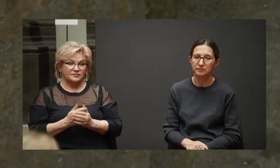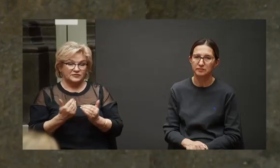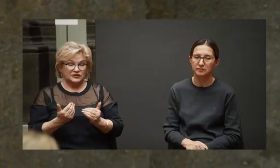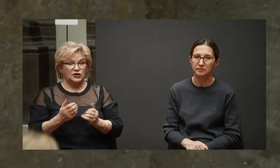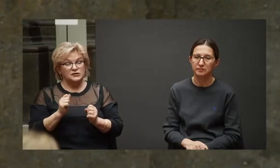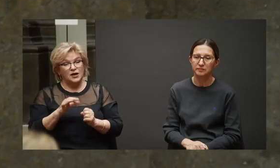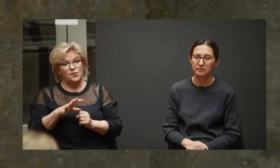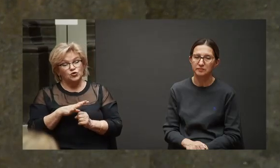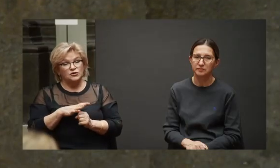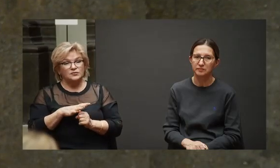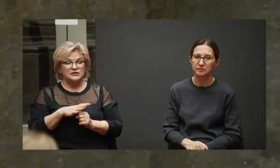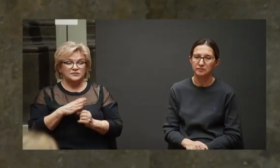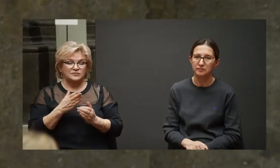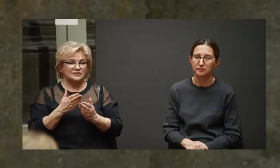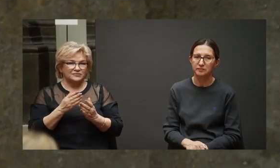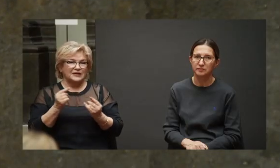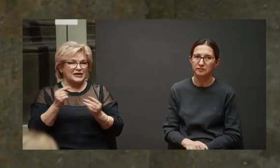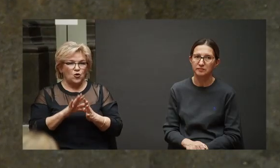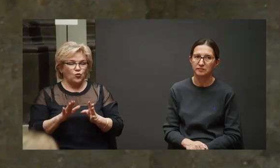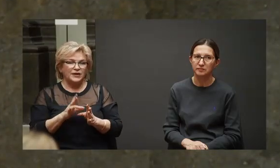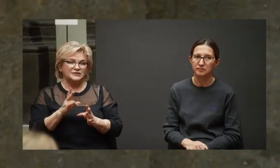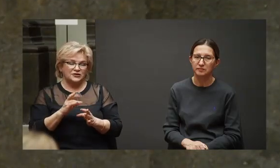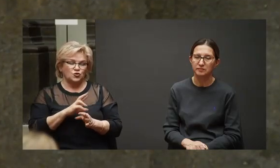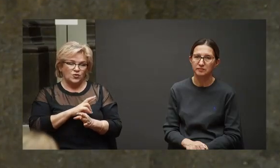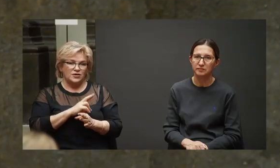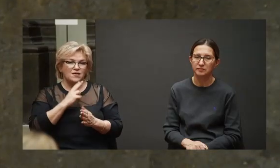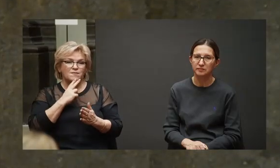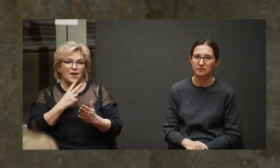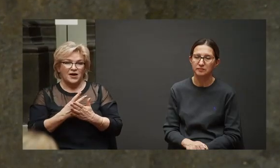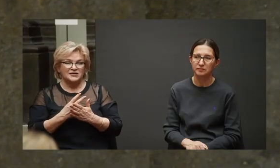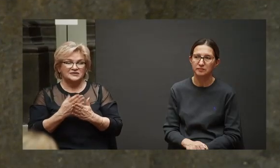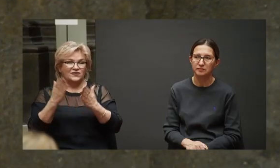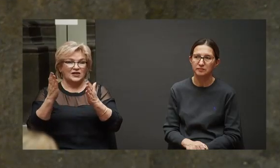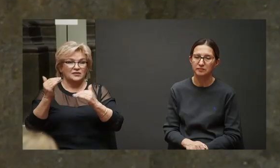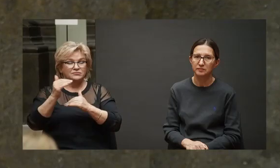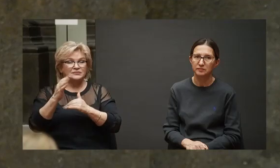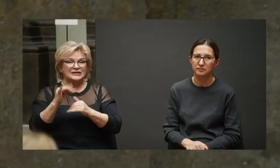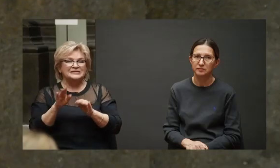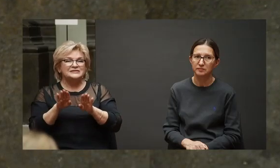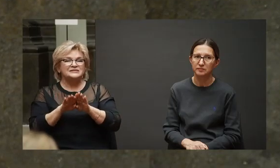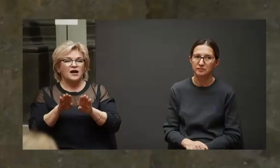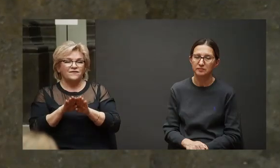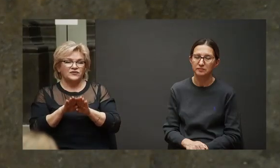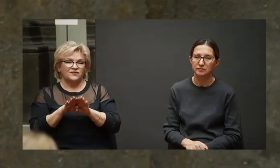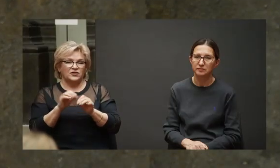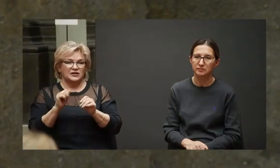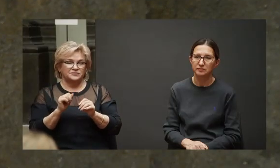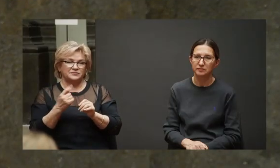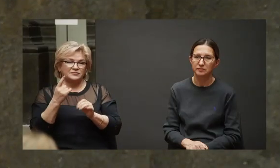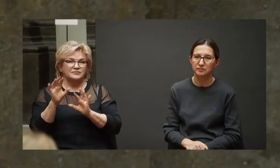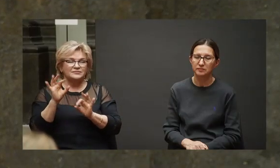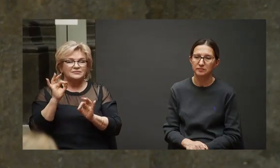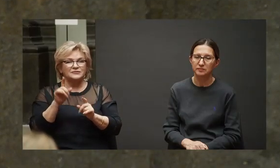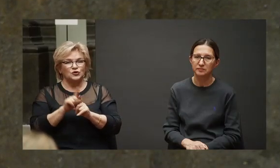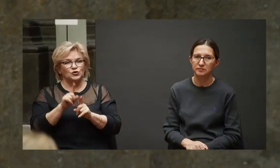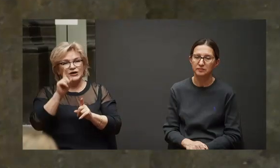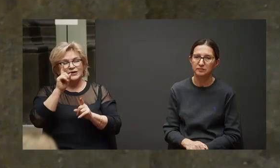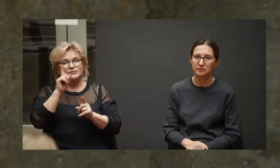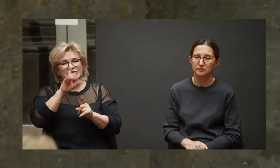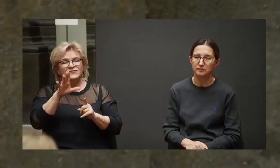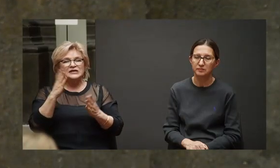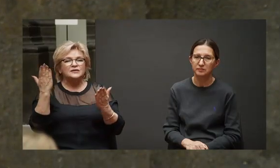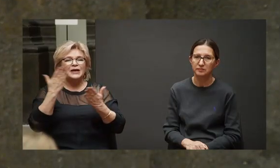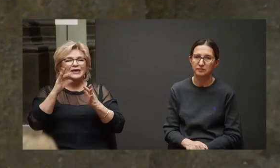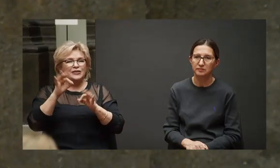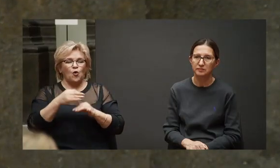Сейчас, может быть, не совсем уместно, но как-то вот я показывала ее и сравнивала с одним известным кинообразом.